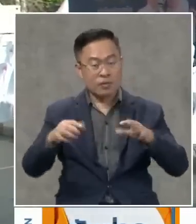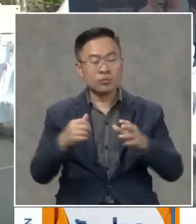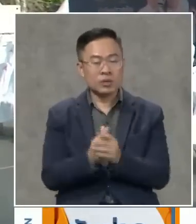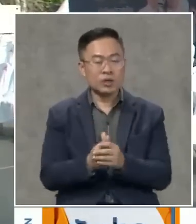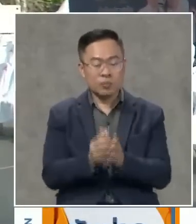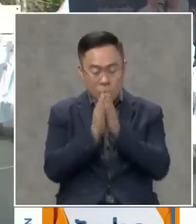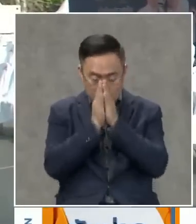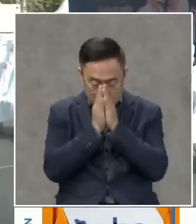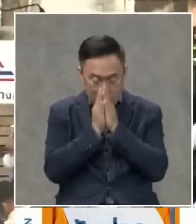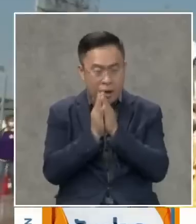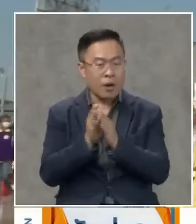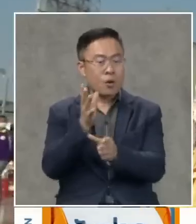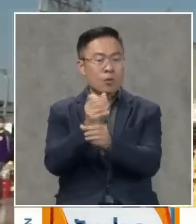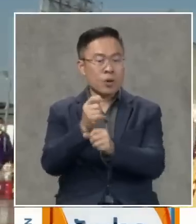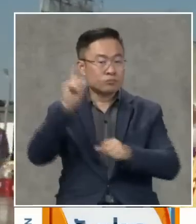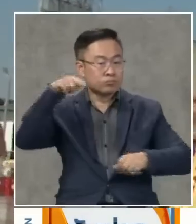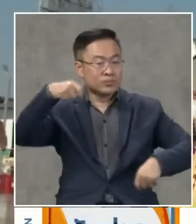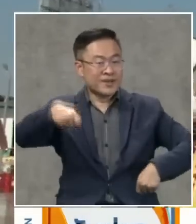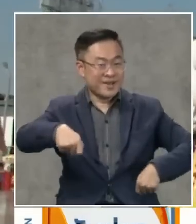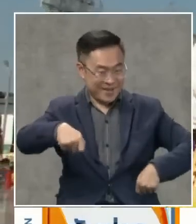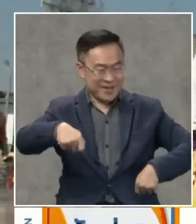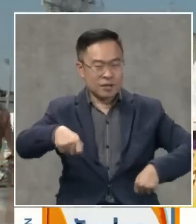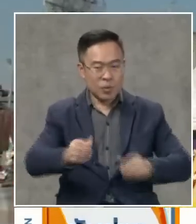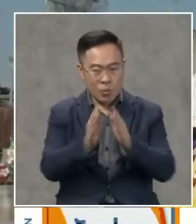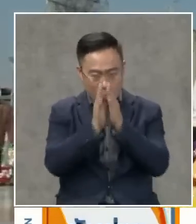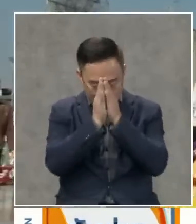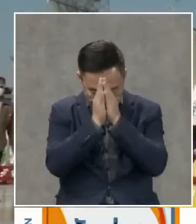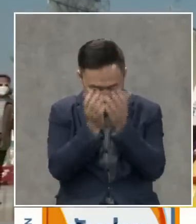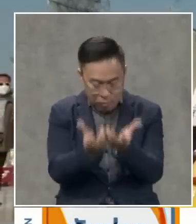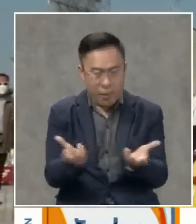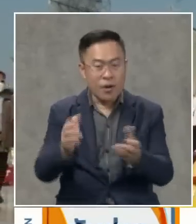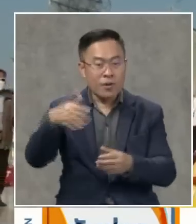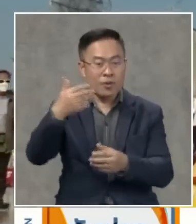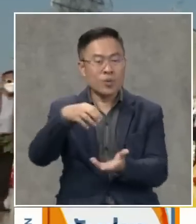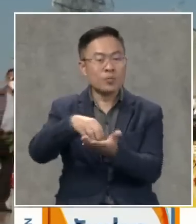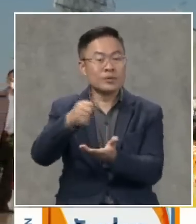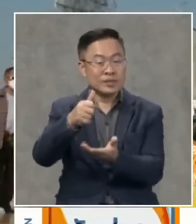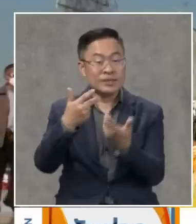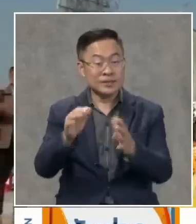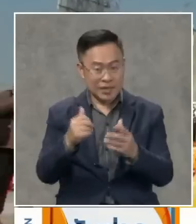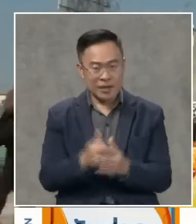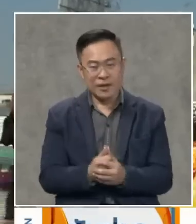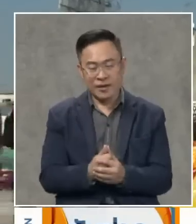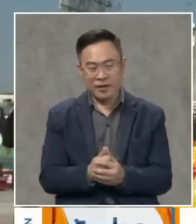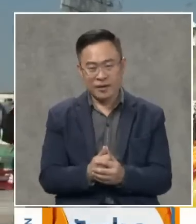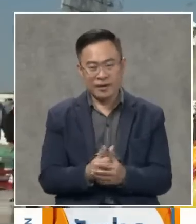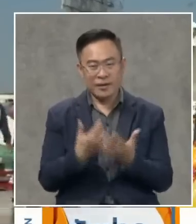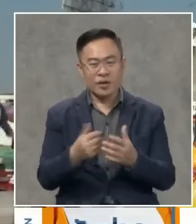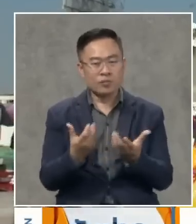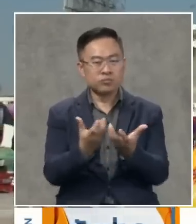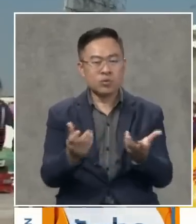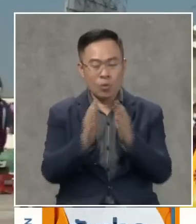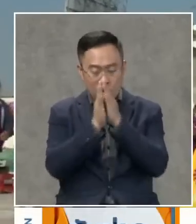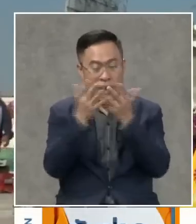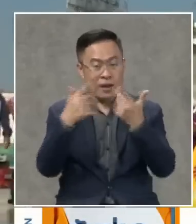าวสุรนารีย่าโมกันด้วยค่ะเพื่อความเป็นสิริมงคลนะคะจากนั้นก็มีการเดินทางไปที่บริเวณลานย่าโมไปเวทีปราศั